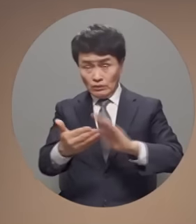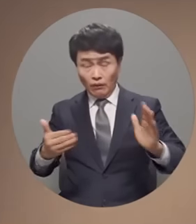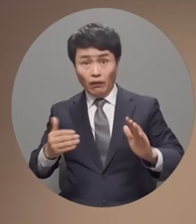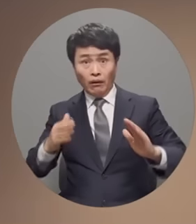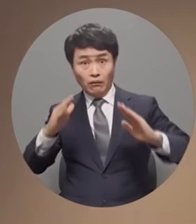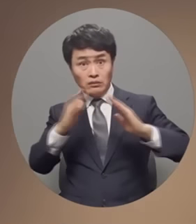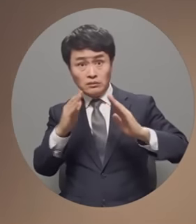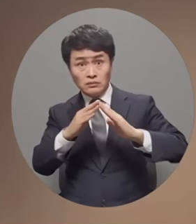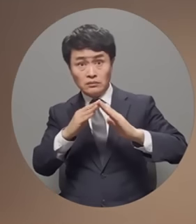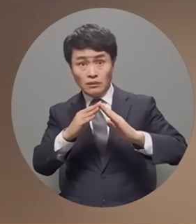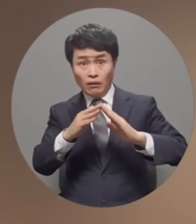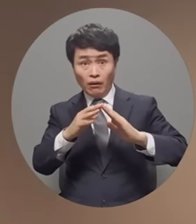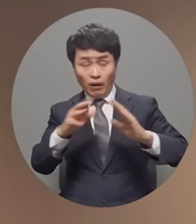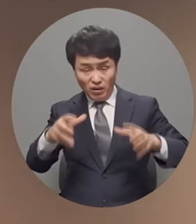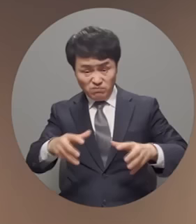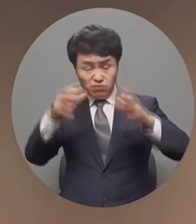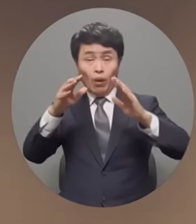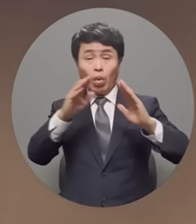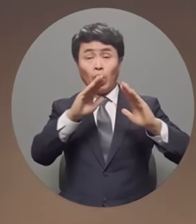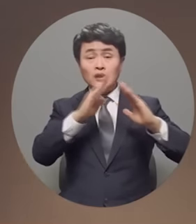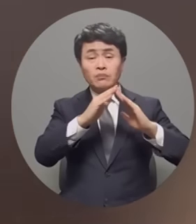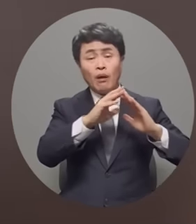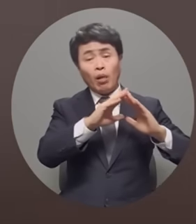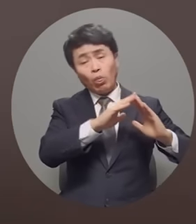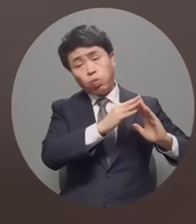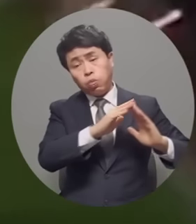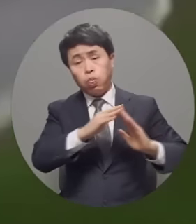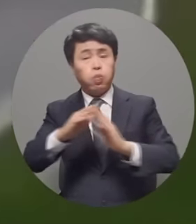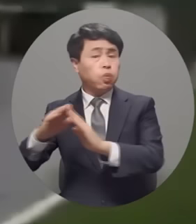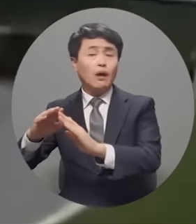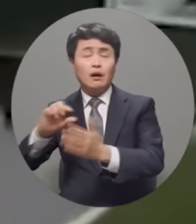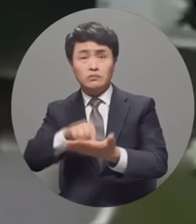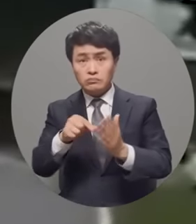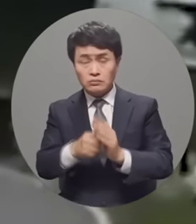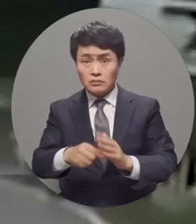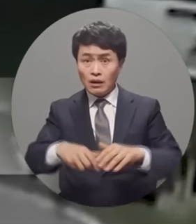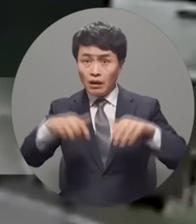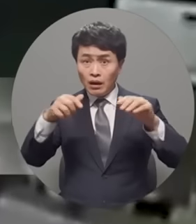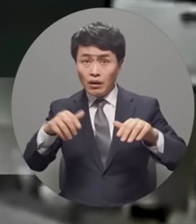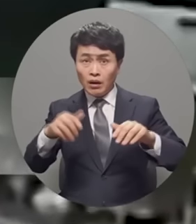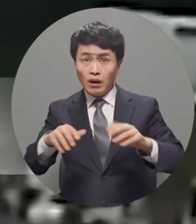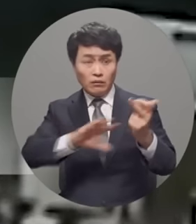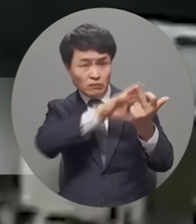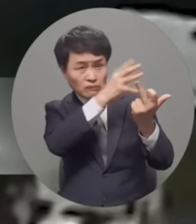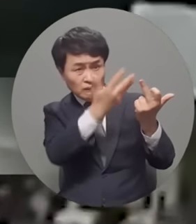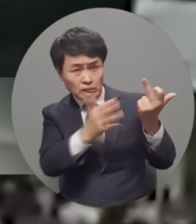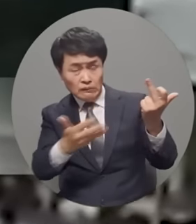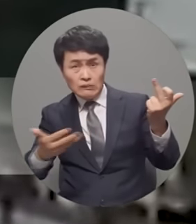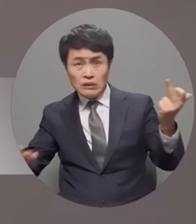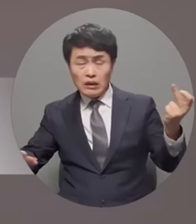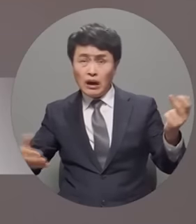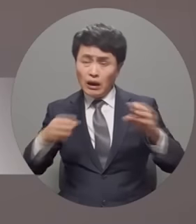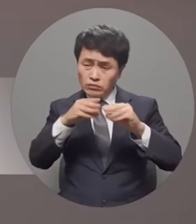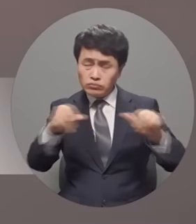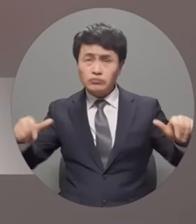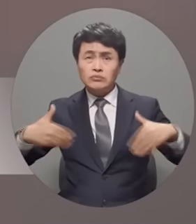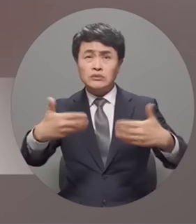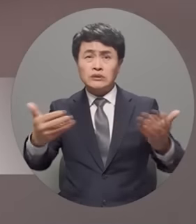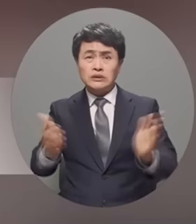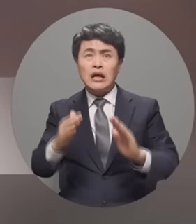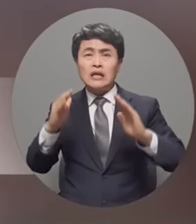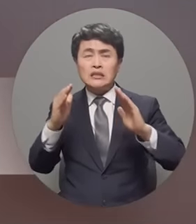집이 뿌리째 뽑혀 쓸려 내려갈 정도의 위력입니다. 빗물과 함께 산비탈에서 쓸려 내려오는 토사 역시